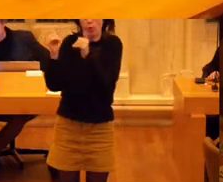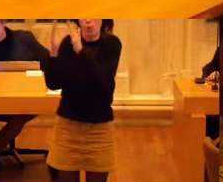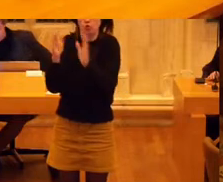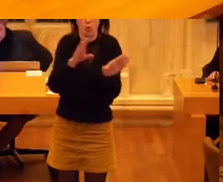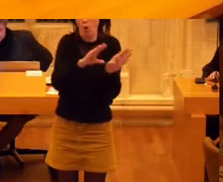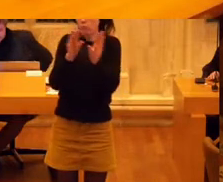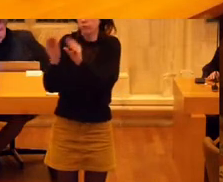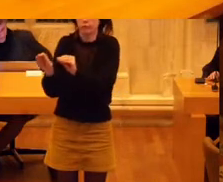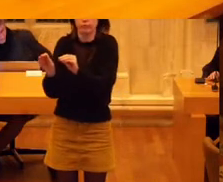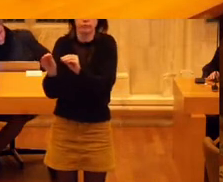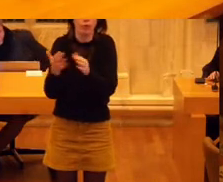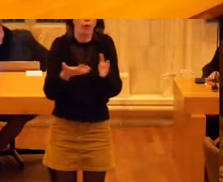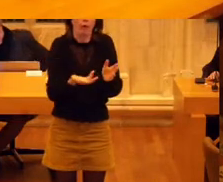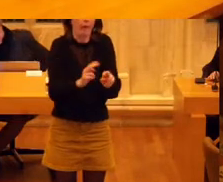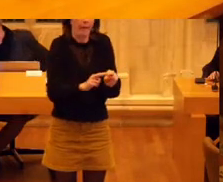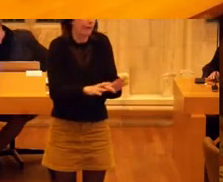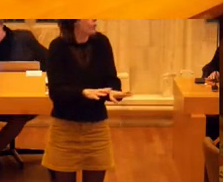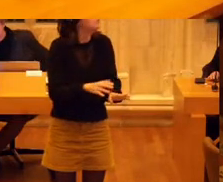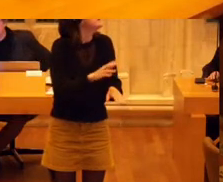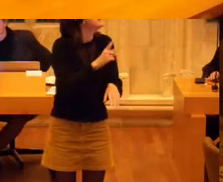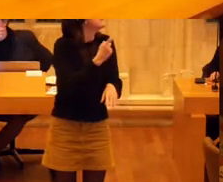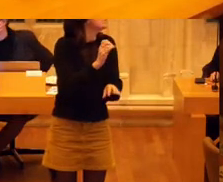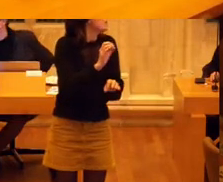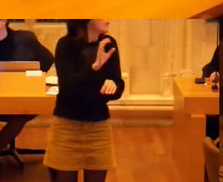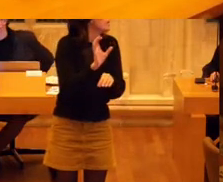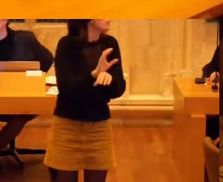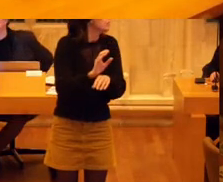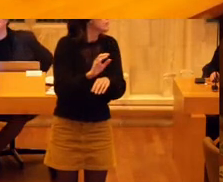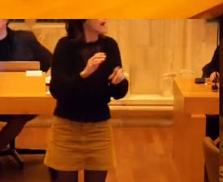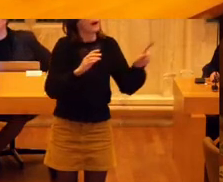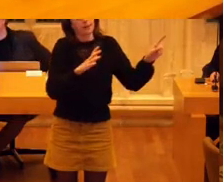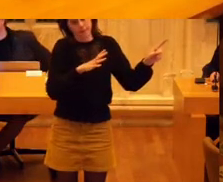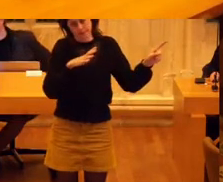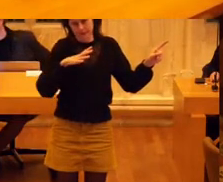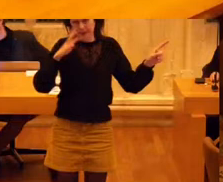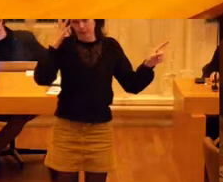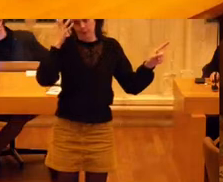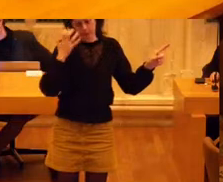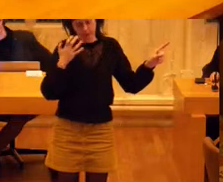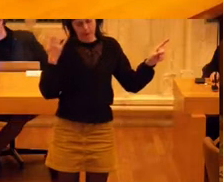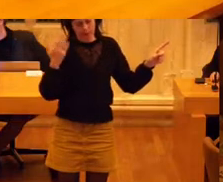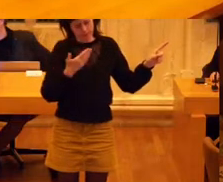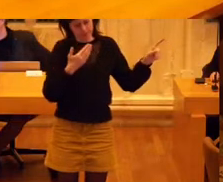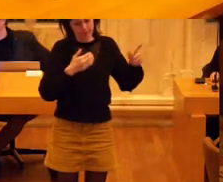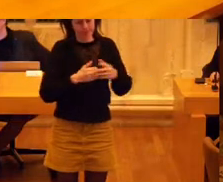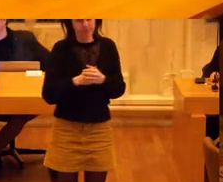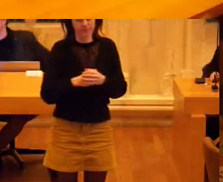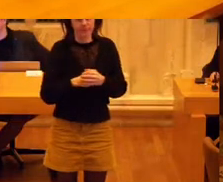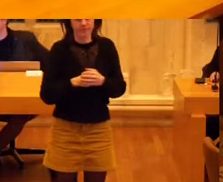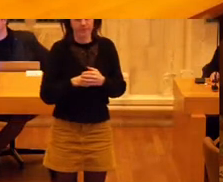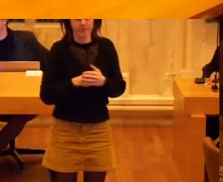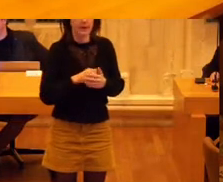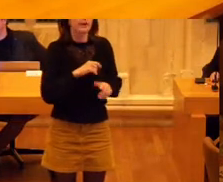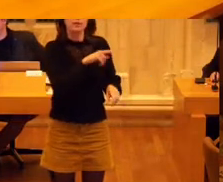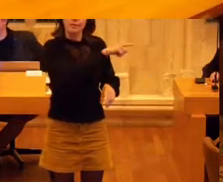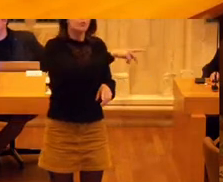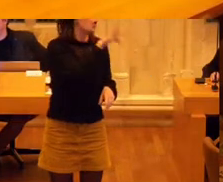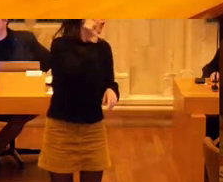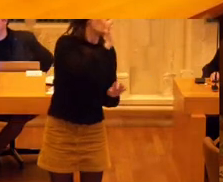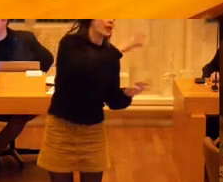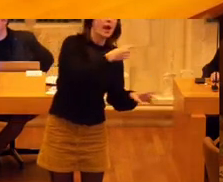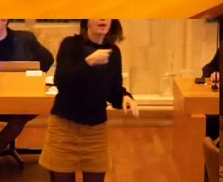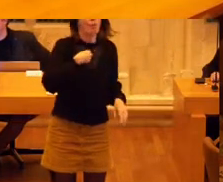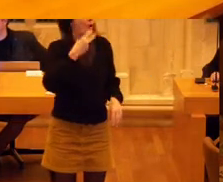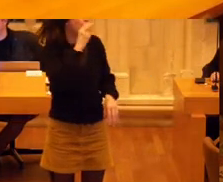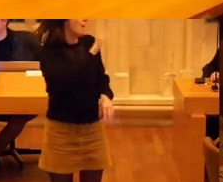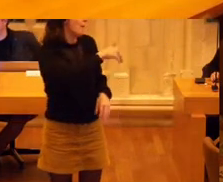Pas de questions, pas d'opposition, merci. Ah si, madame Ovnagnan, excusez-moi, mais je suis désolé, vous entendez mal, moi je